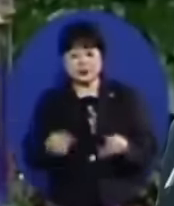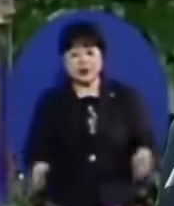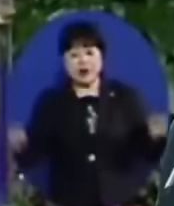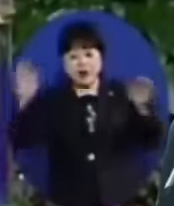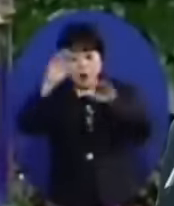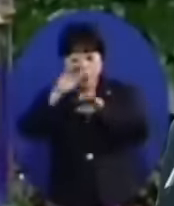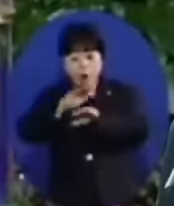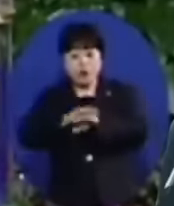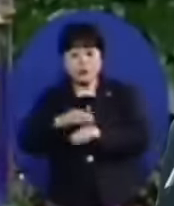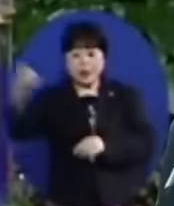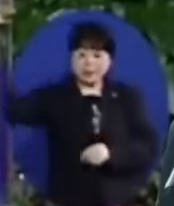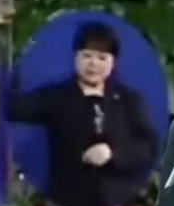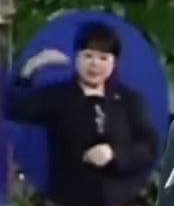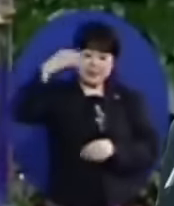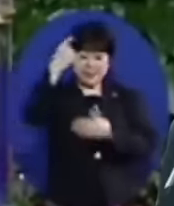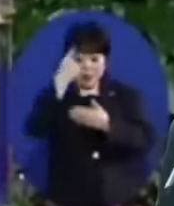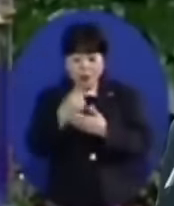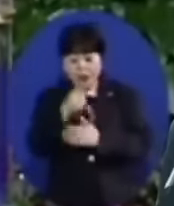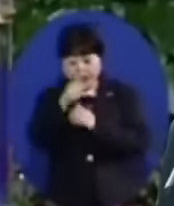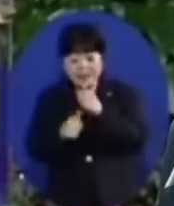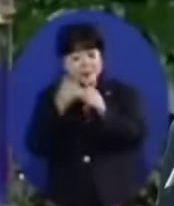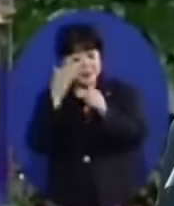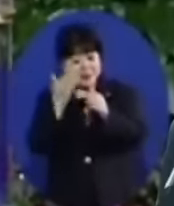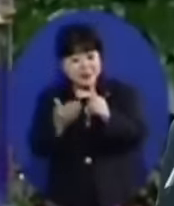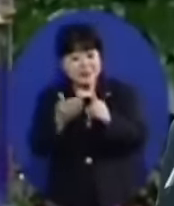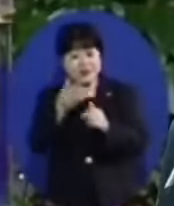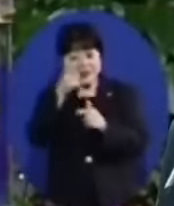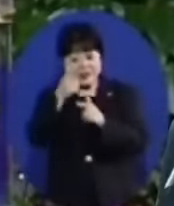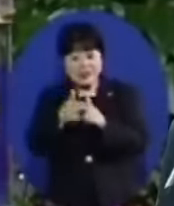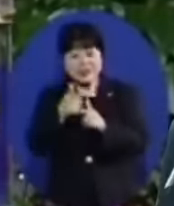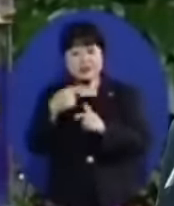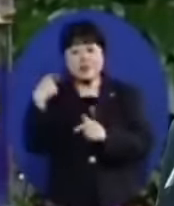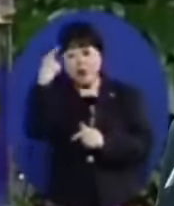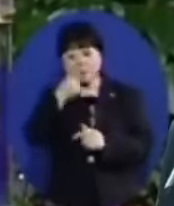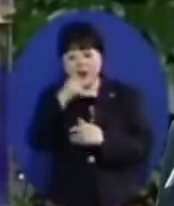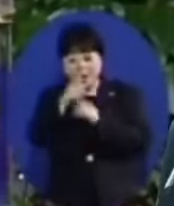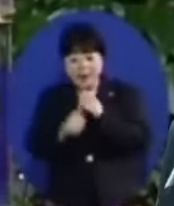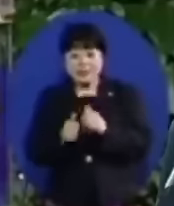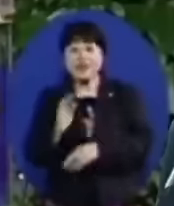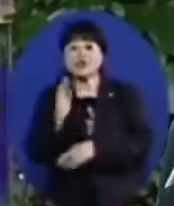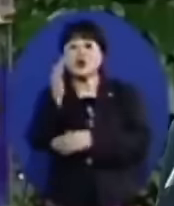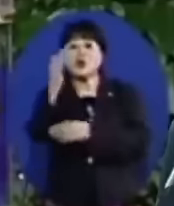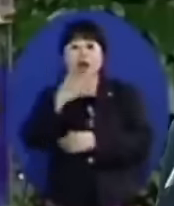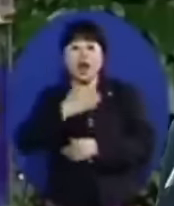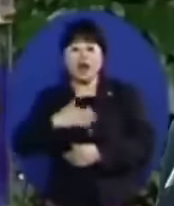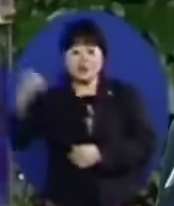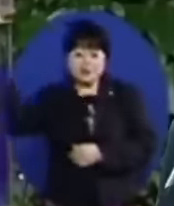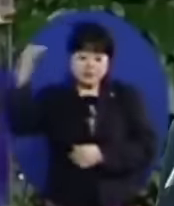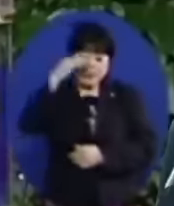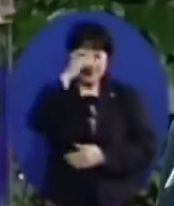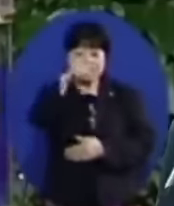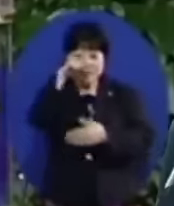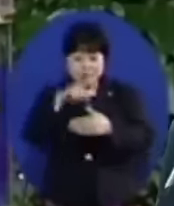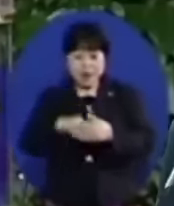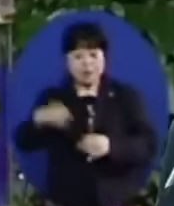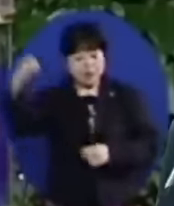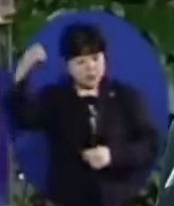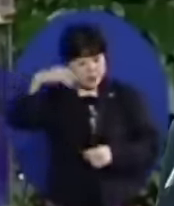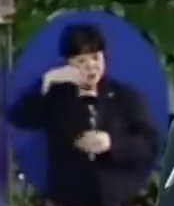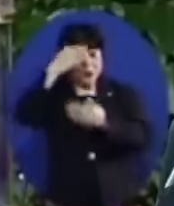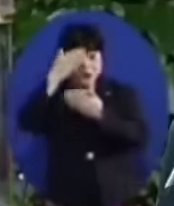빛이 비치리라 말씀하셨던 그 하나님께서 예수 그리스도의 얼굴에 있는 하나님의 영광을 아는 빛을 우리 마음에